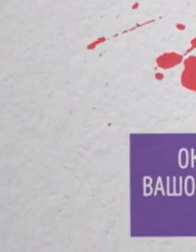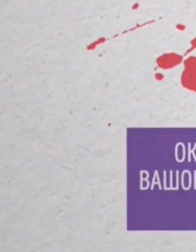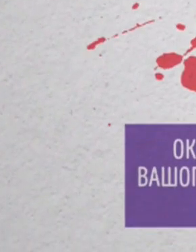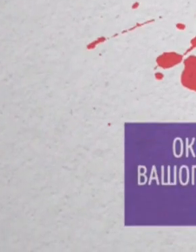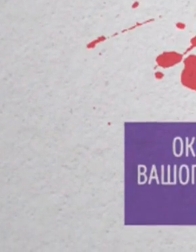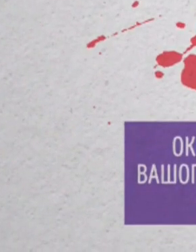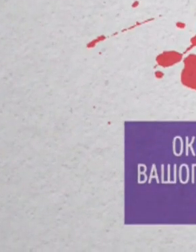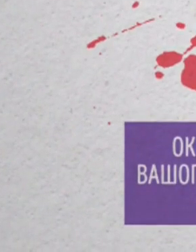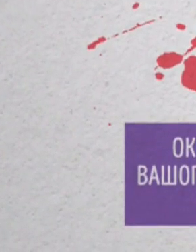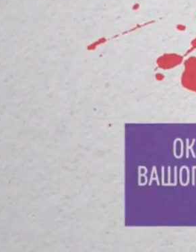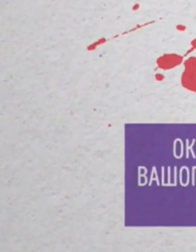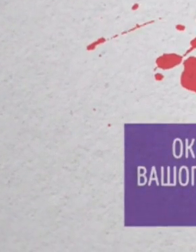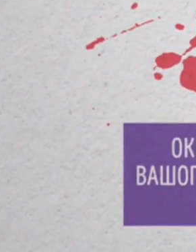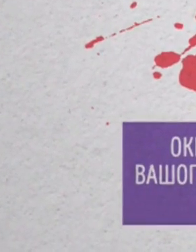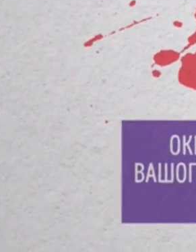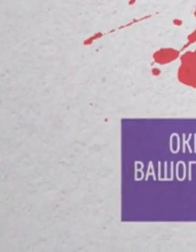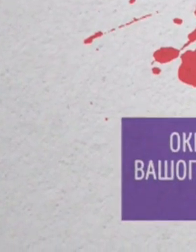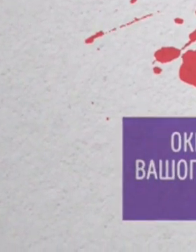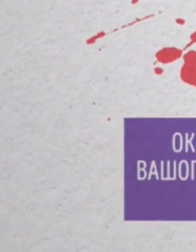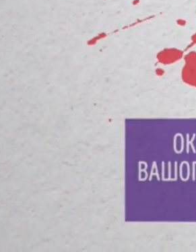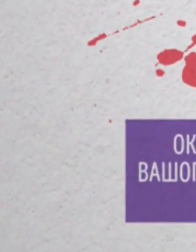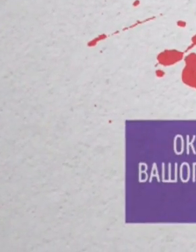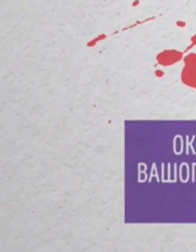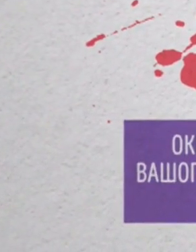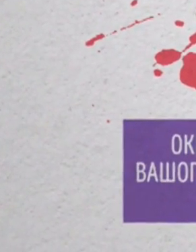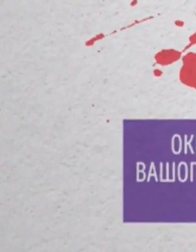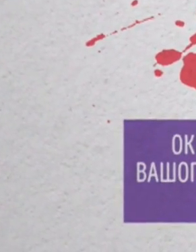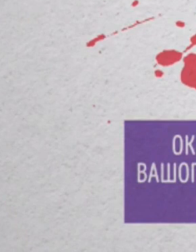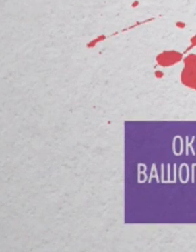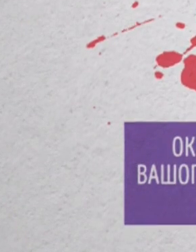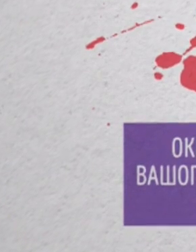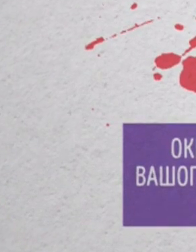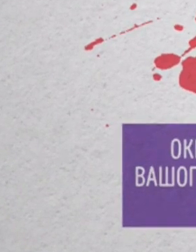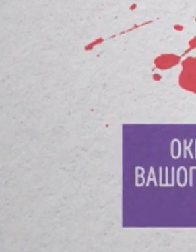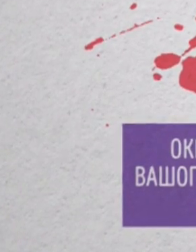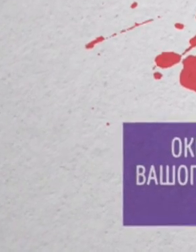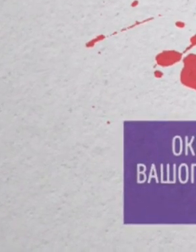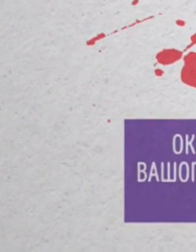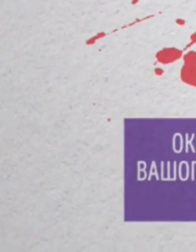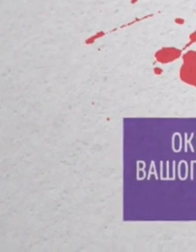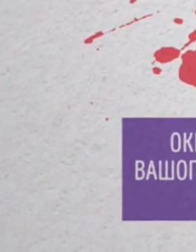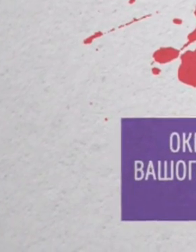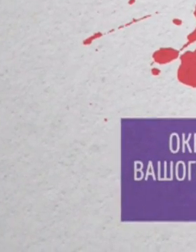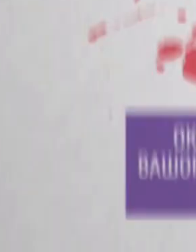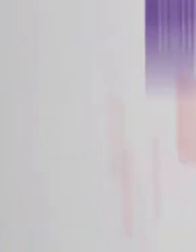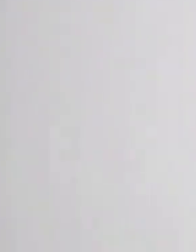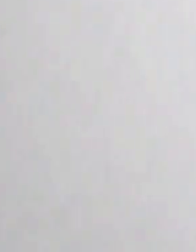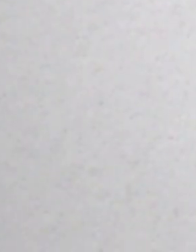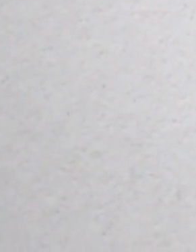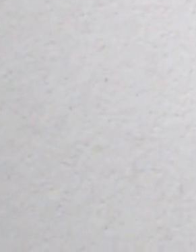того, протягом дня в ефірі Суспільного вашого регіону буде розміщена політична реклама за рахунок виборчих